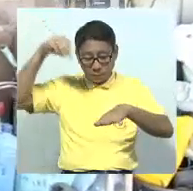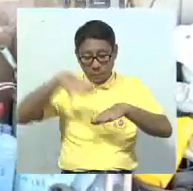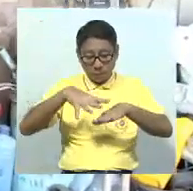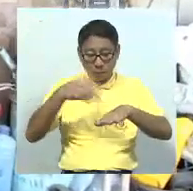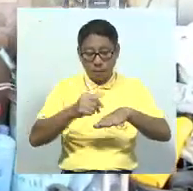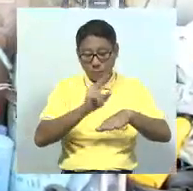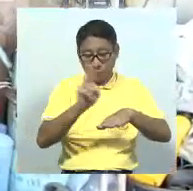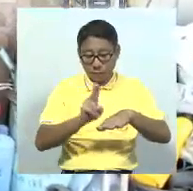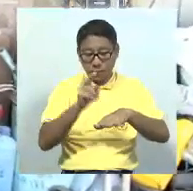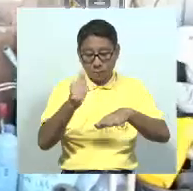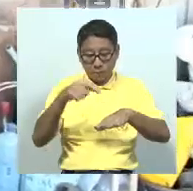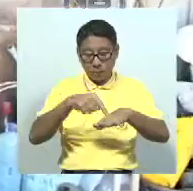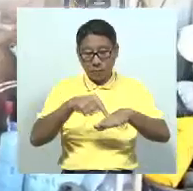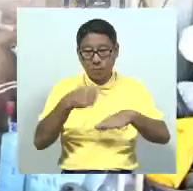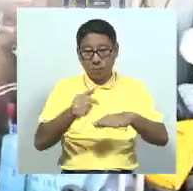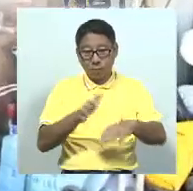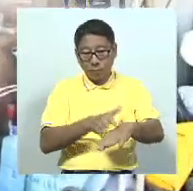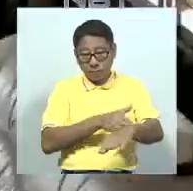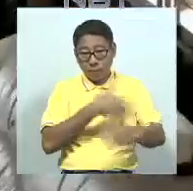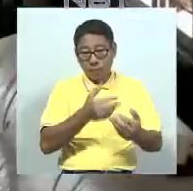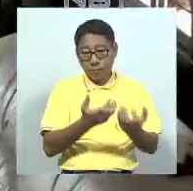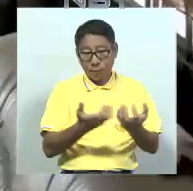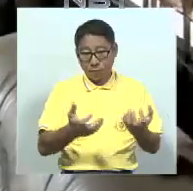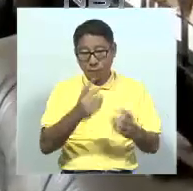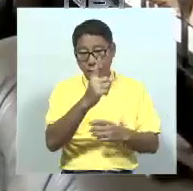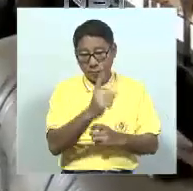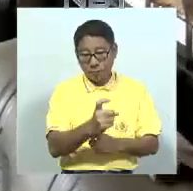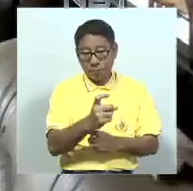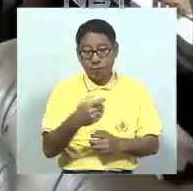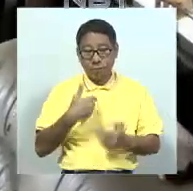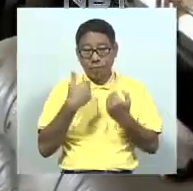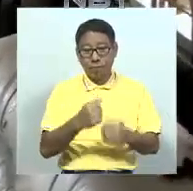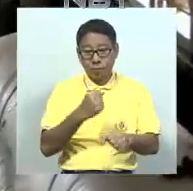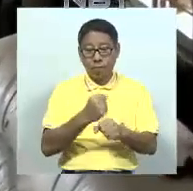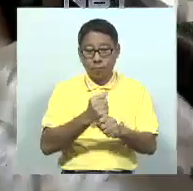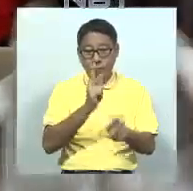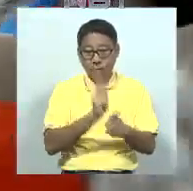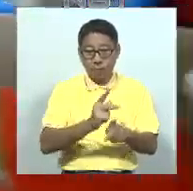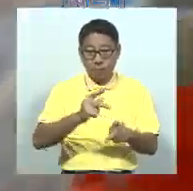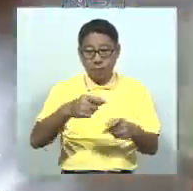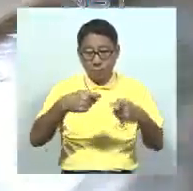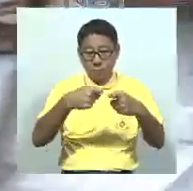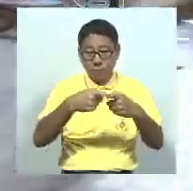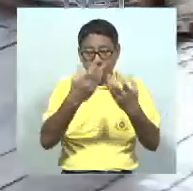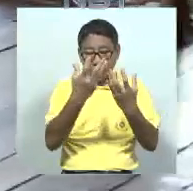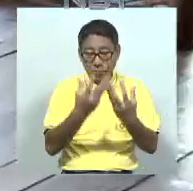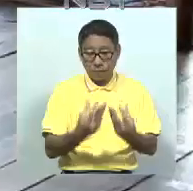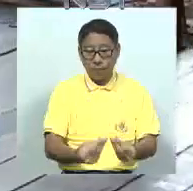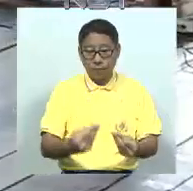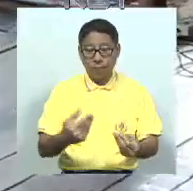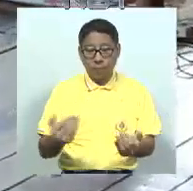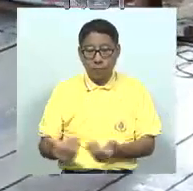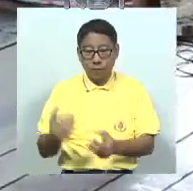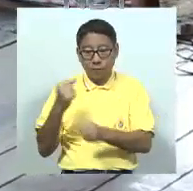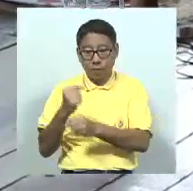ๆใช้งานได้ดีแต่ว่าเมื่อนานวันอุปกรณ์เริ่มเสื่อมโทรมทำให้การเก็บพลังงานไฟฟ้าลดน้อยลงลูกๆก็